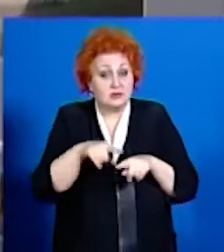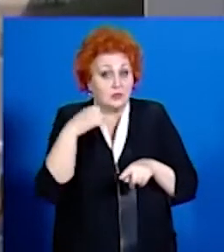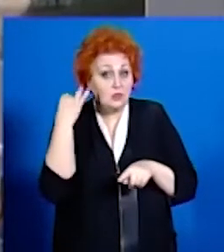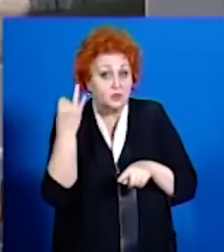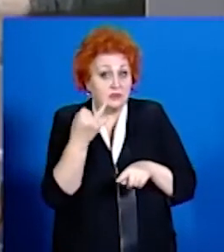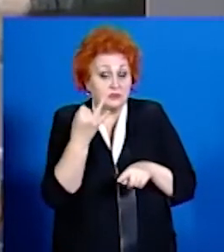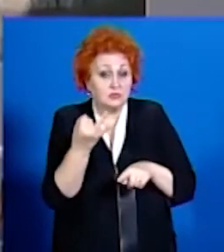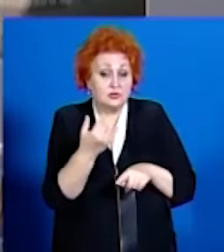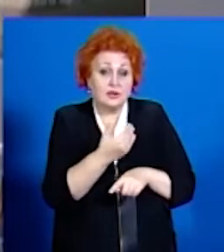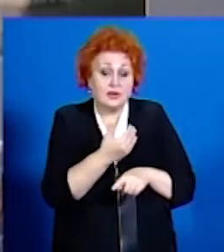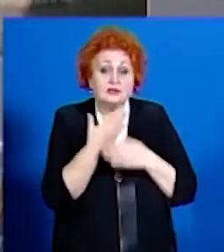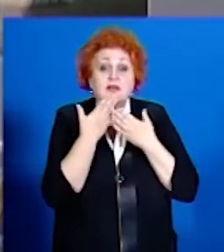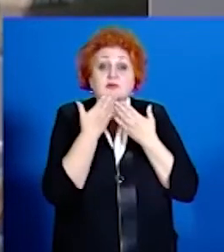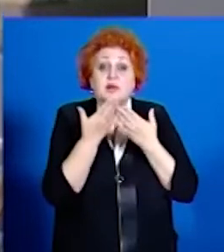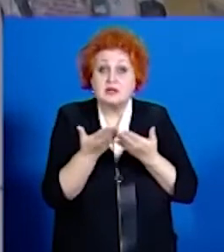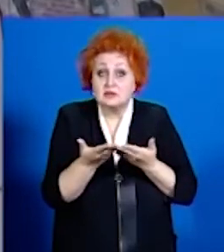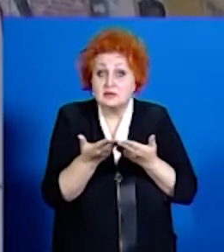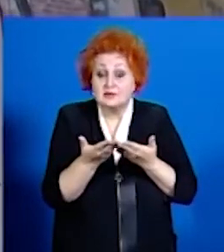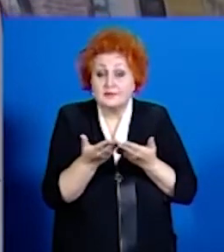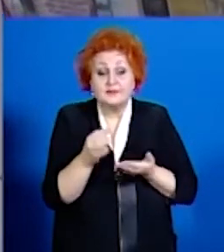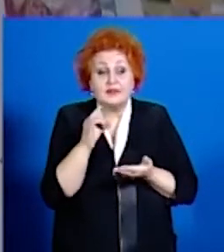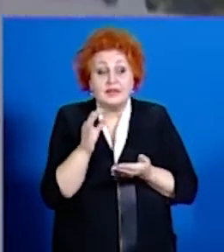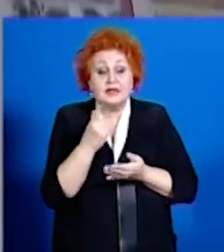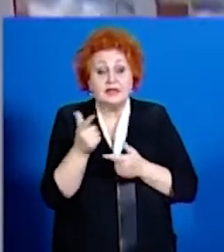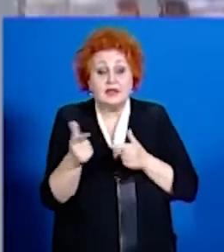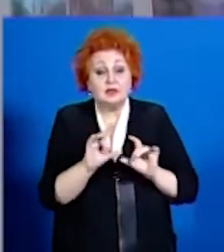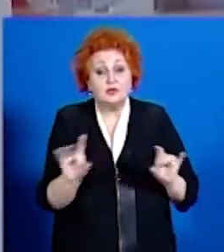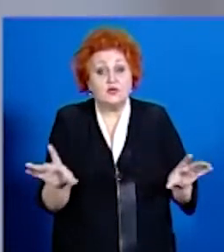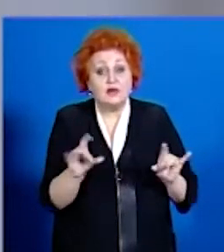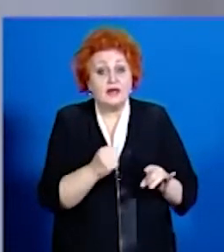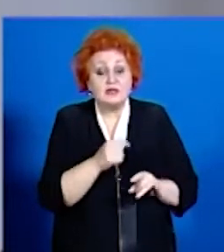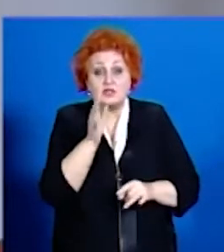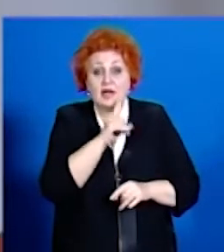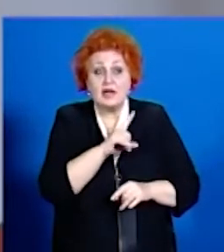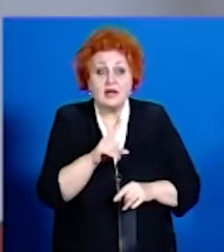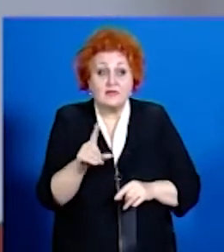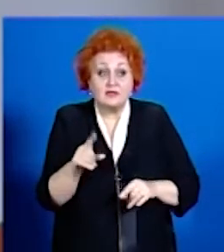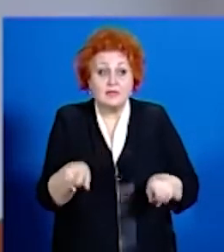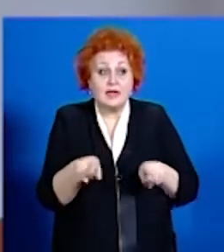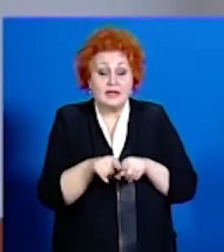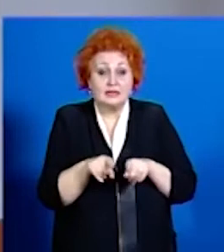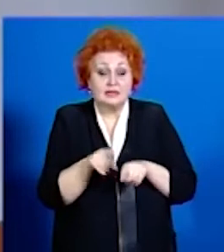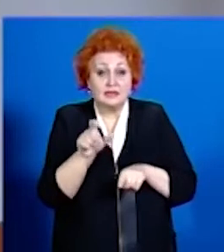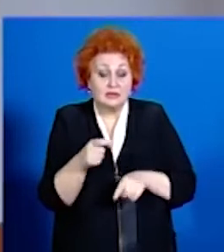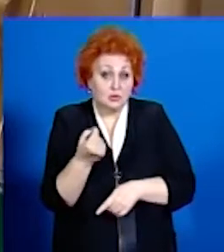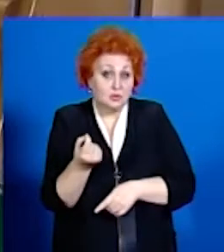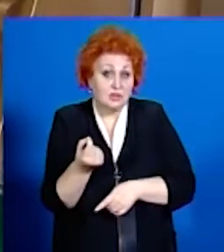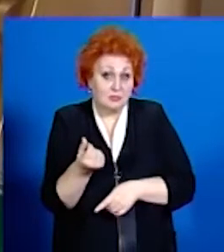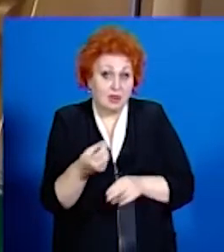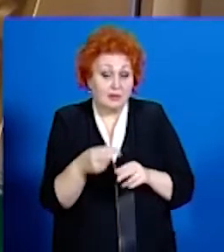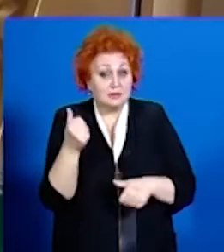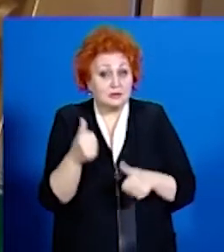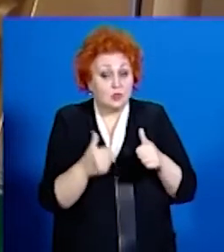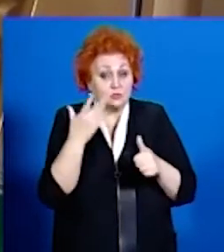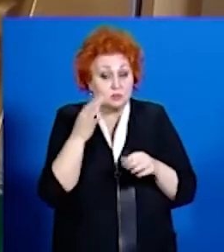истории интересуются, спрашивают. И краеведы готовы рассказывать, не жалея времени. Таких энтузиастов мало. Этот